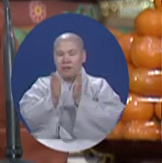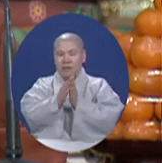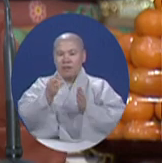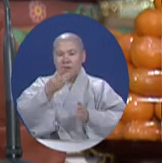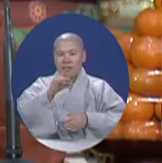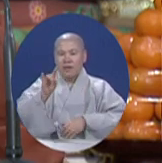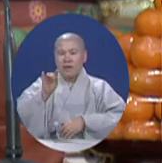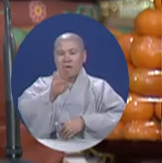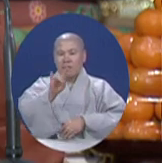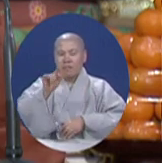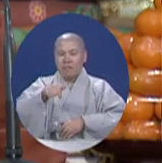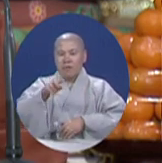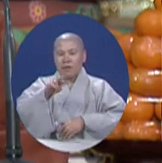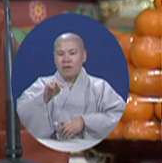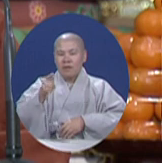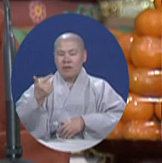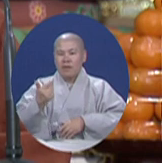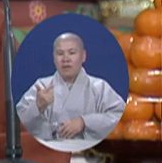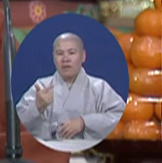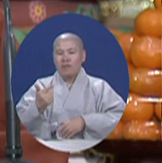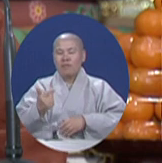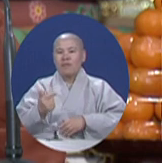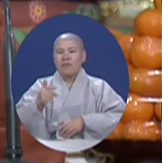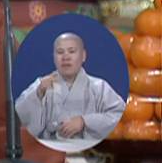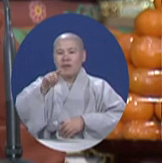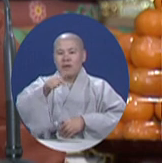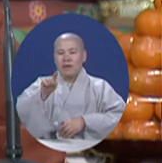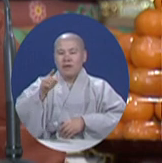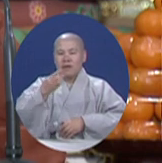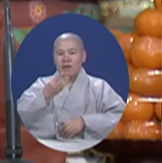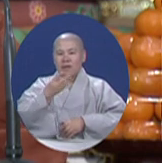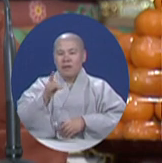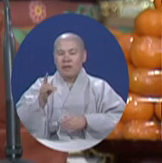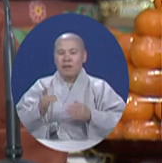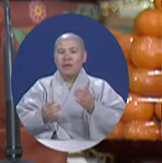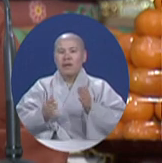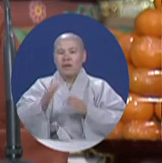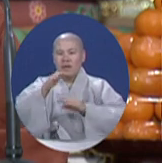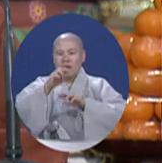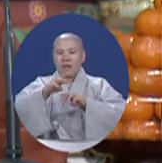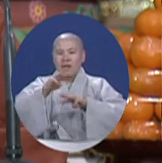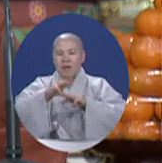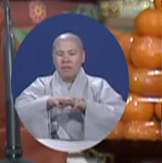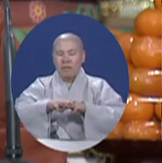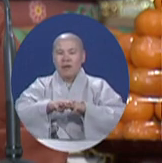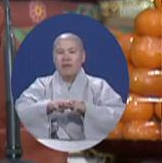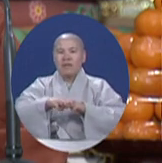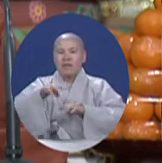태백산 그 갈대밭 대로방이라고 하는 데서